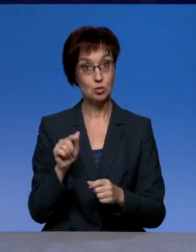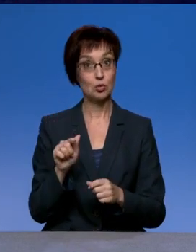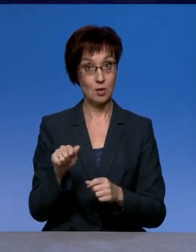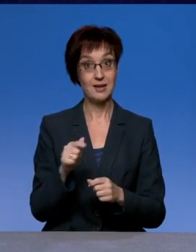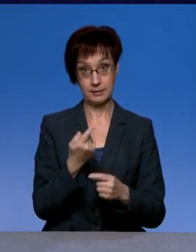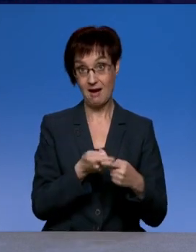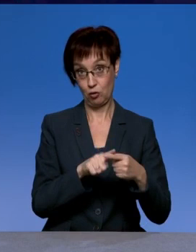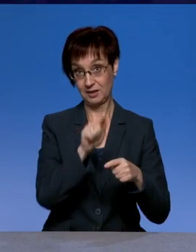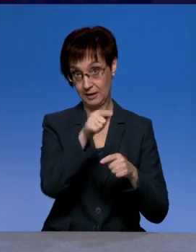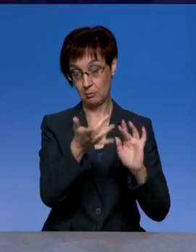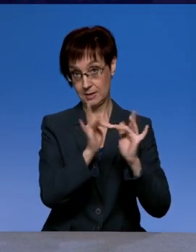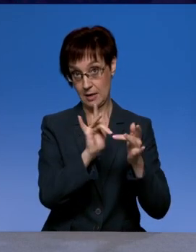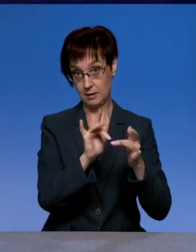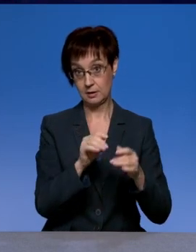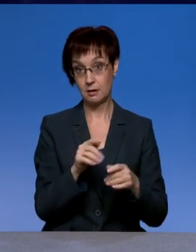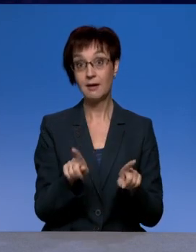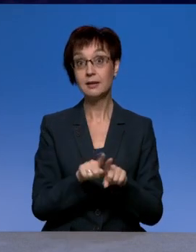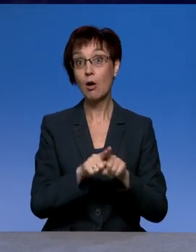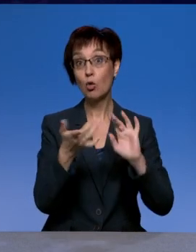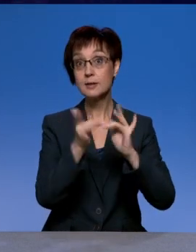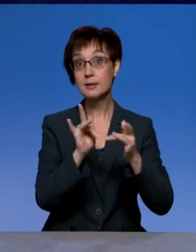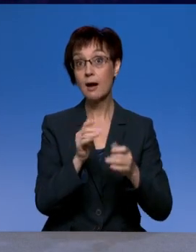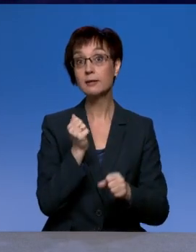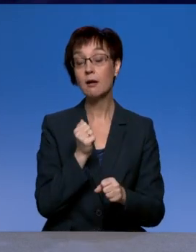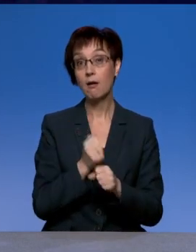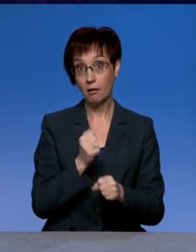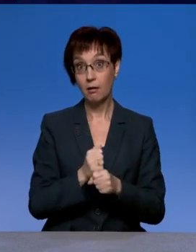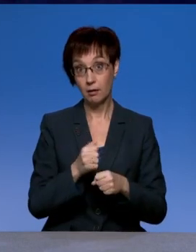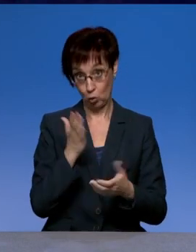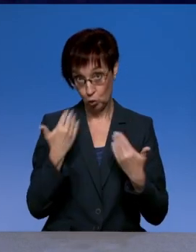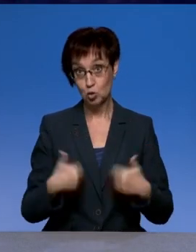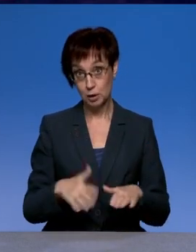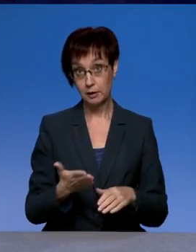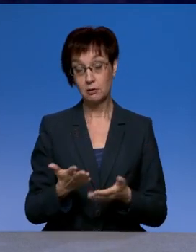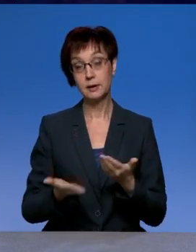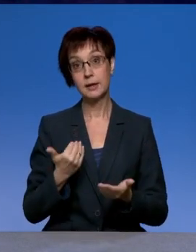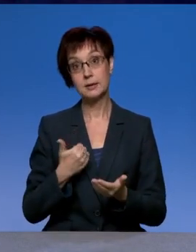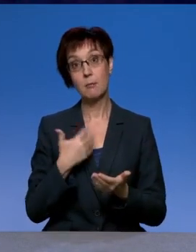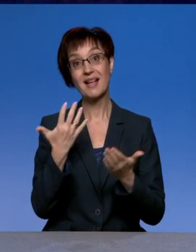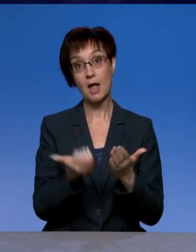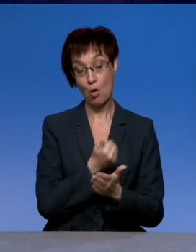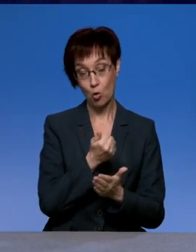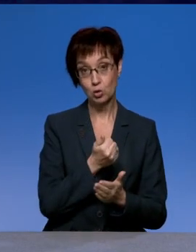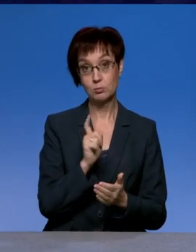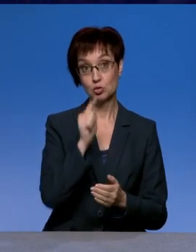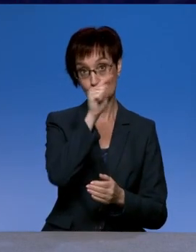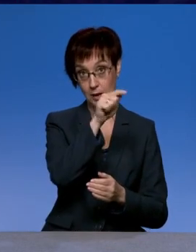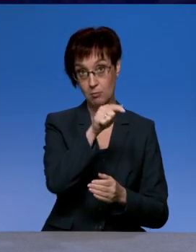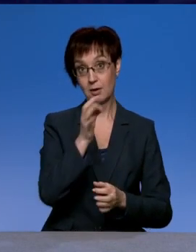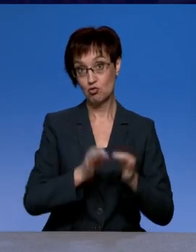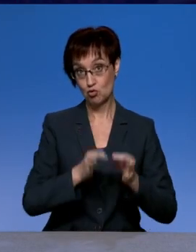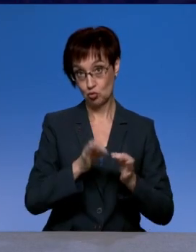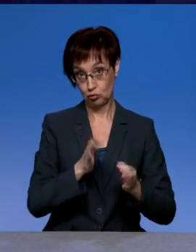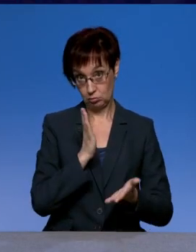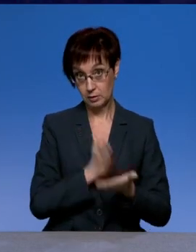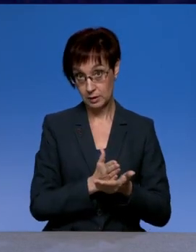который он уже работает. Да, то есть если мы находим исполнительное производство, мы находим по базе судов, а это открытая